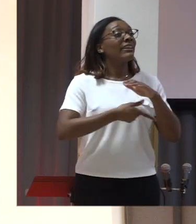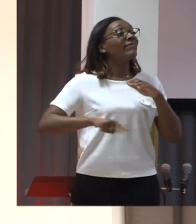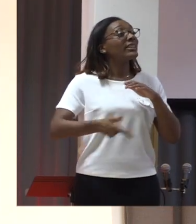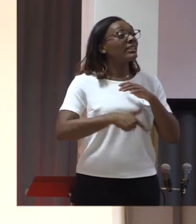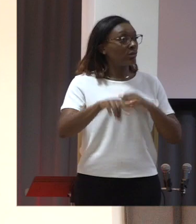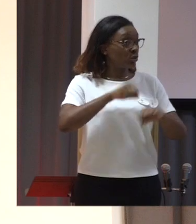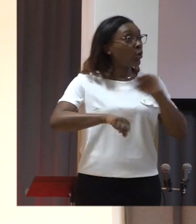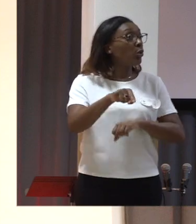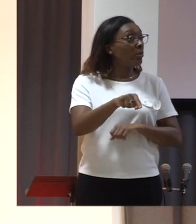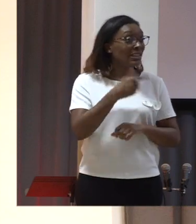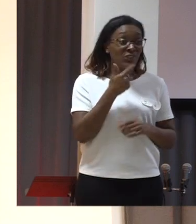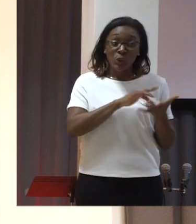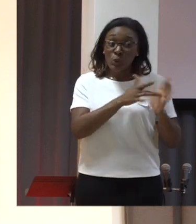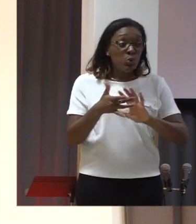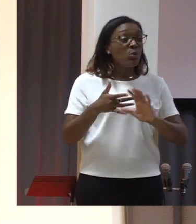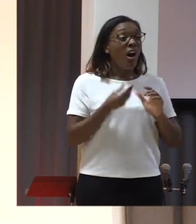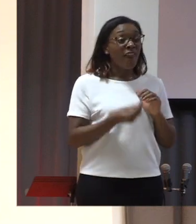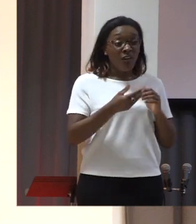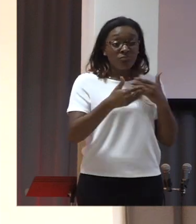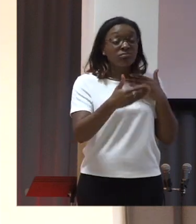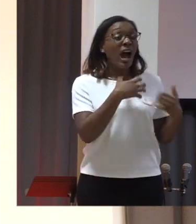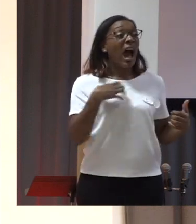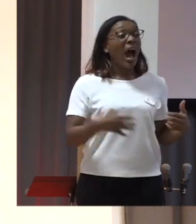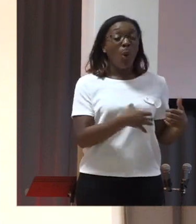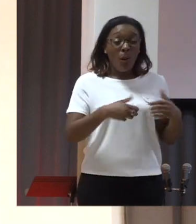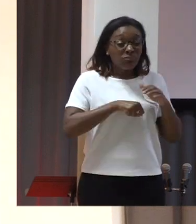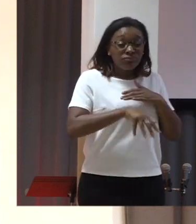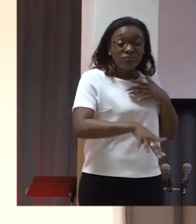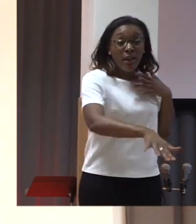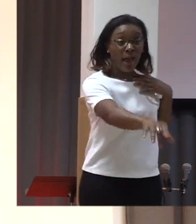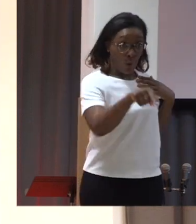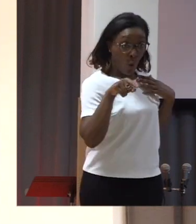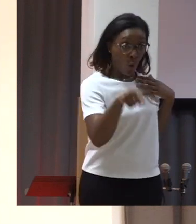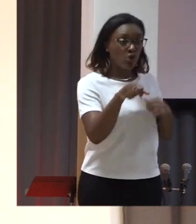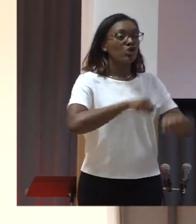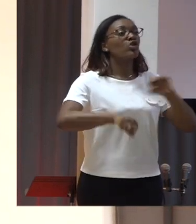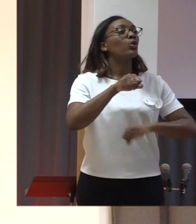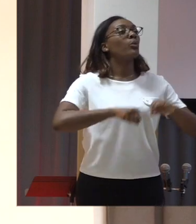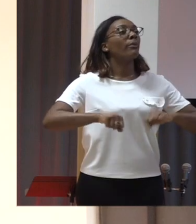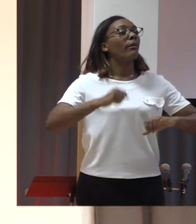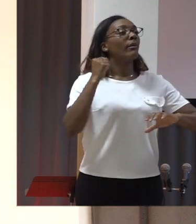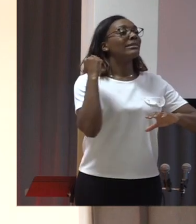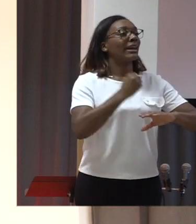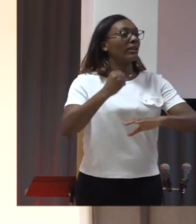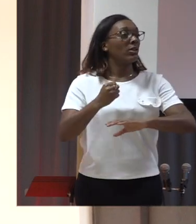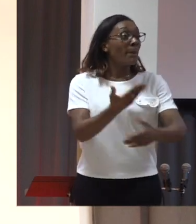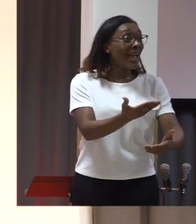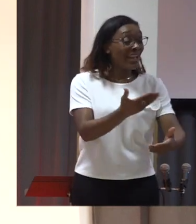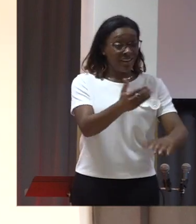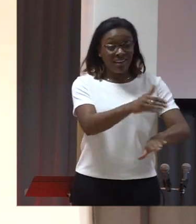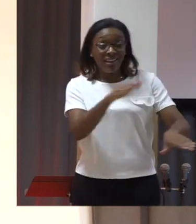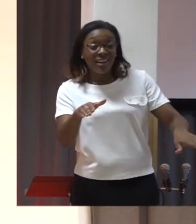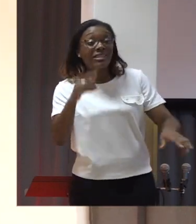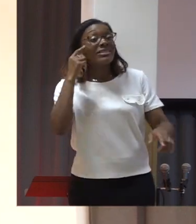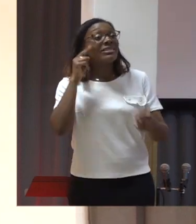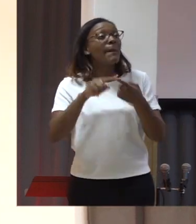pour tous les descendants d'Aaron. Mais en ce qui concerne cette fonction de juge, nous n'avons aucune indication. La